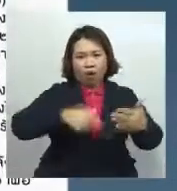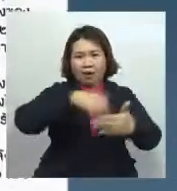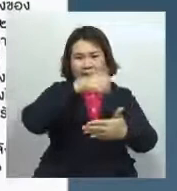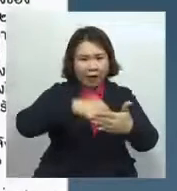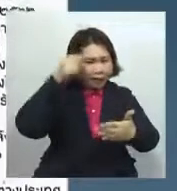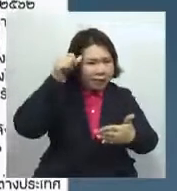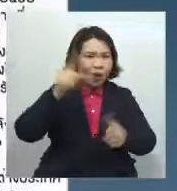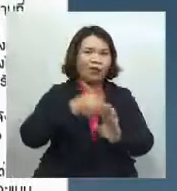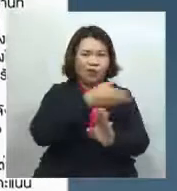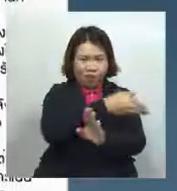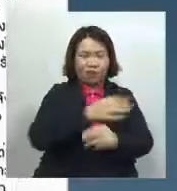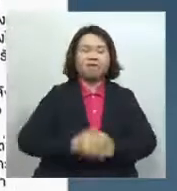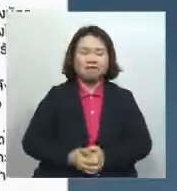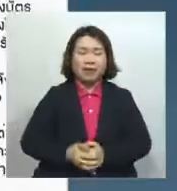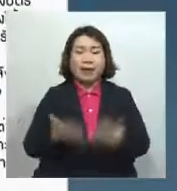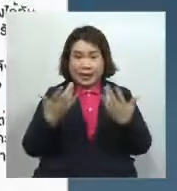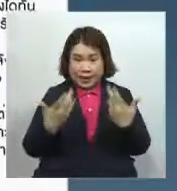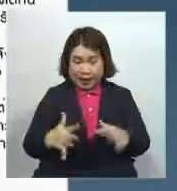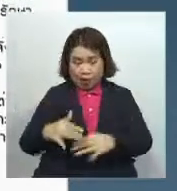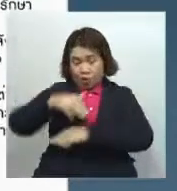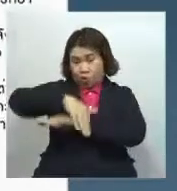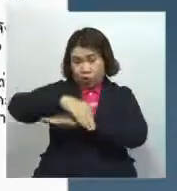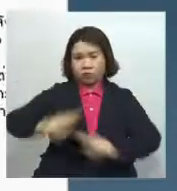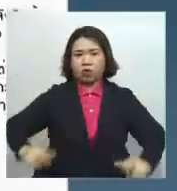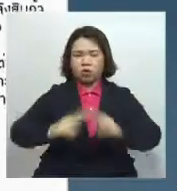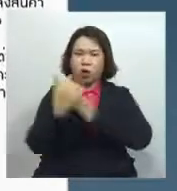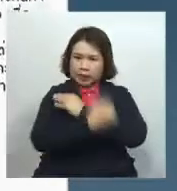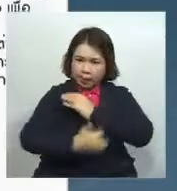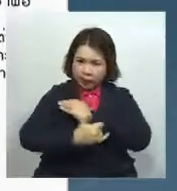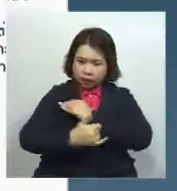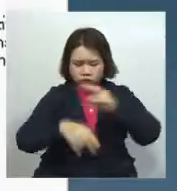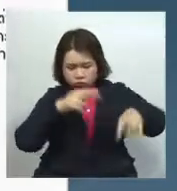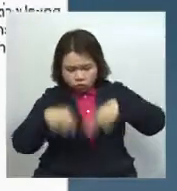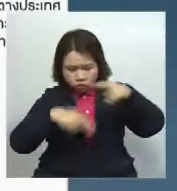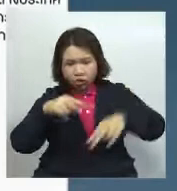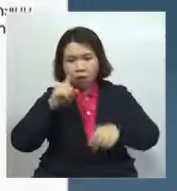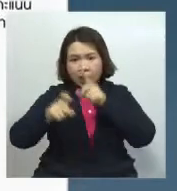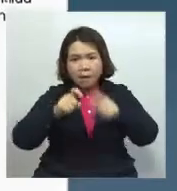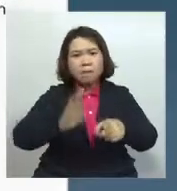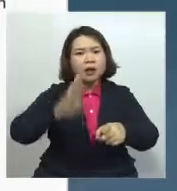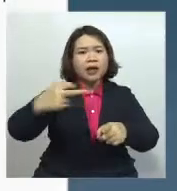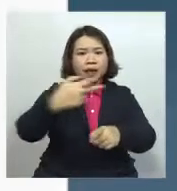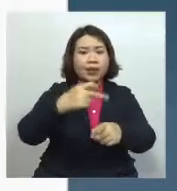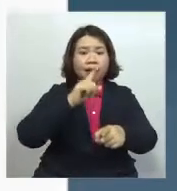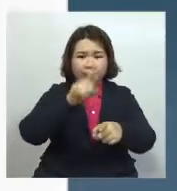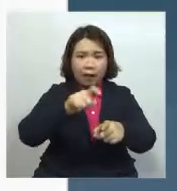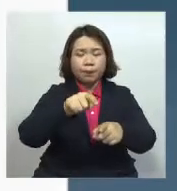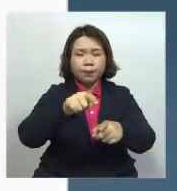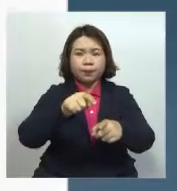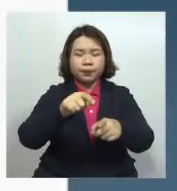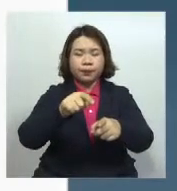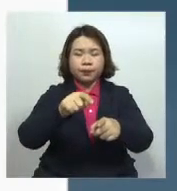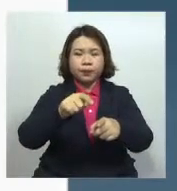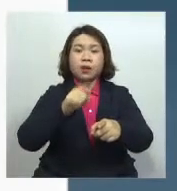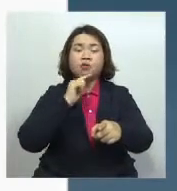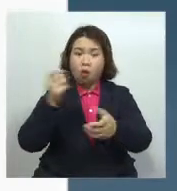ห่ès simple้ใเย็วนเดียวกันกระทงกต่ระเทศ กได้สรวสอบท horsกของปัาินไทย ได้รแ้งว่า